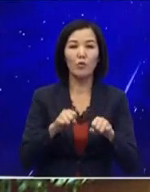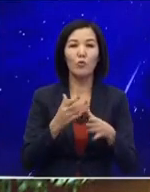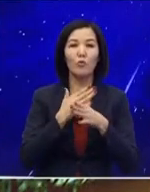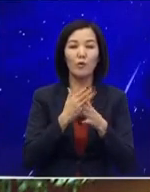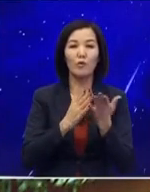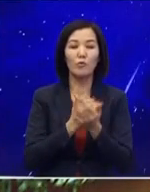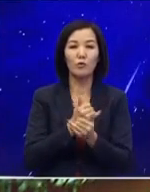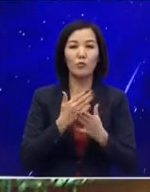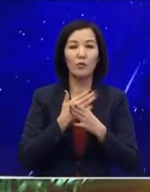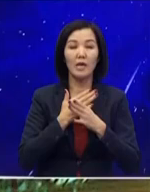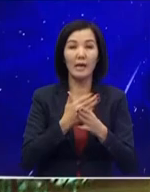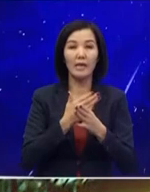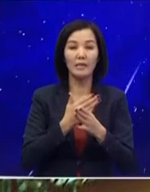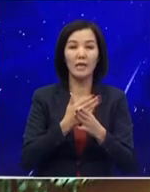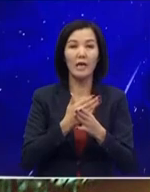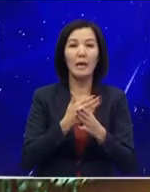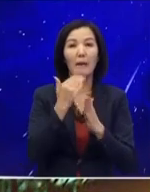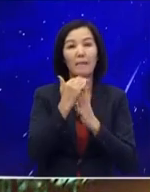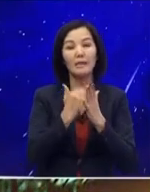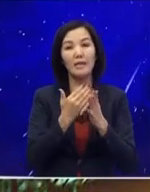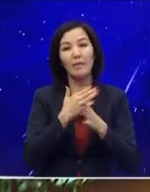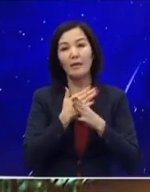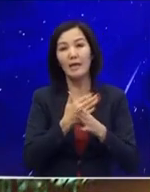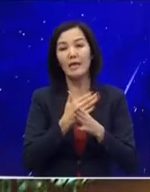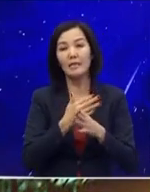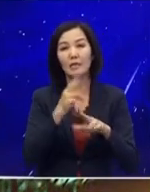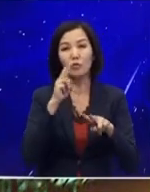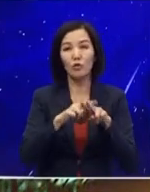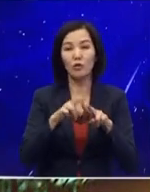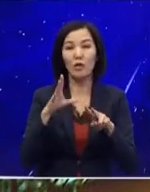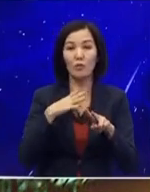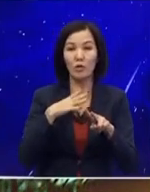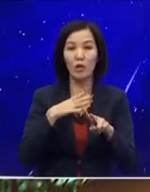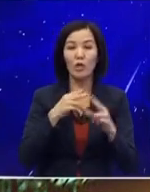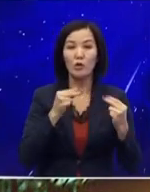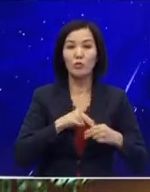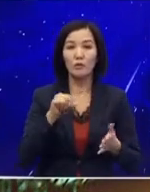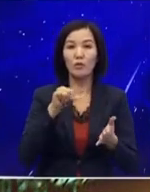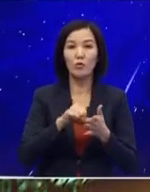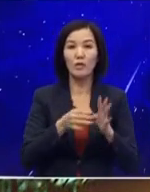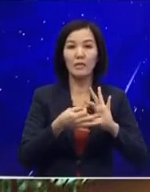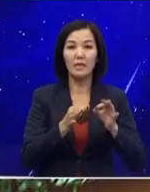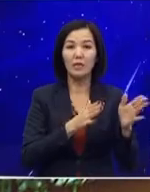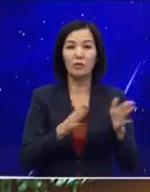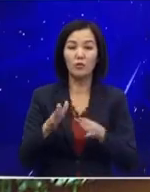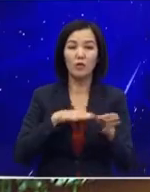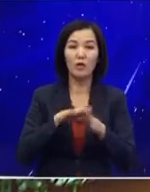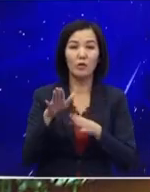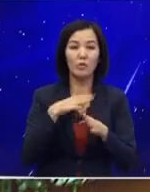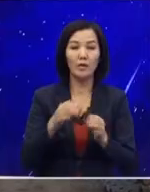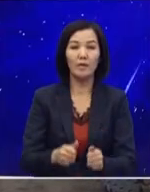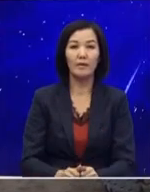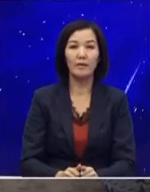көмек көрсетудің арқасы. Жеке бағдарлама аясында аймақта сотталып шыққандарды жұмысқа орналастыру тыңғылықты жүзеге асырылуда.